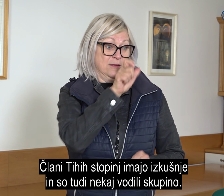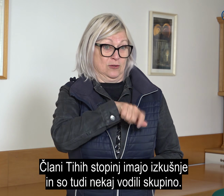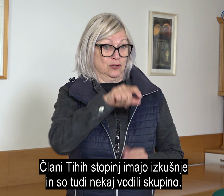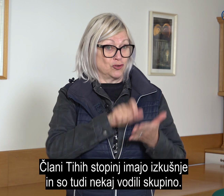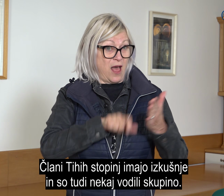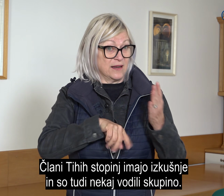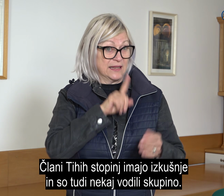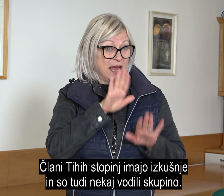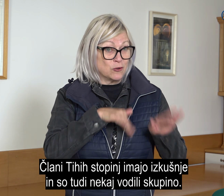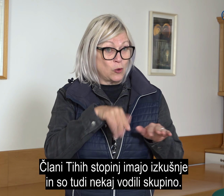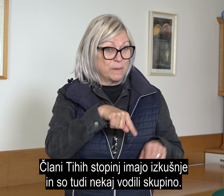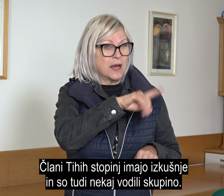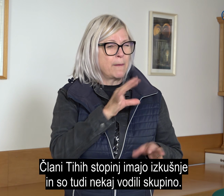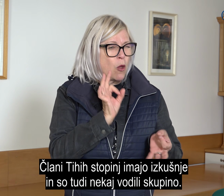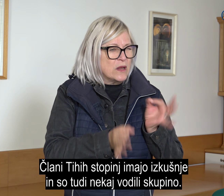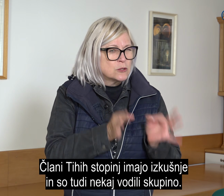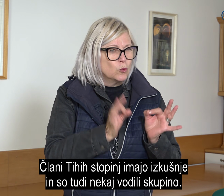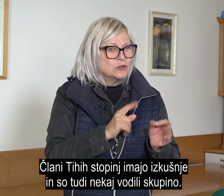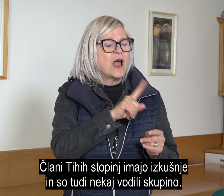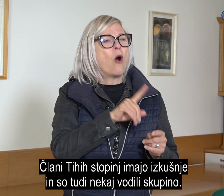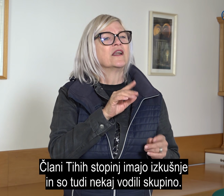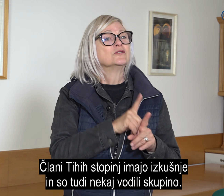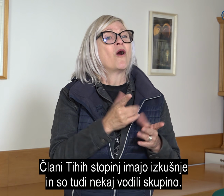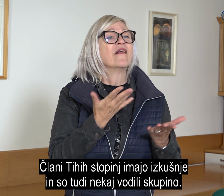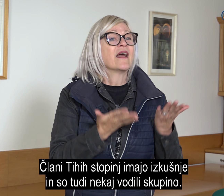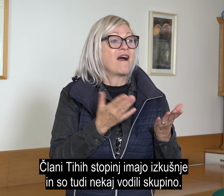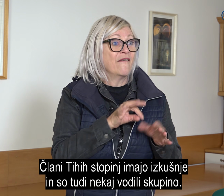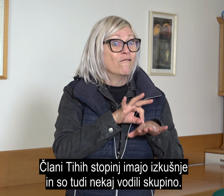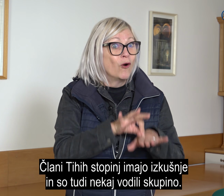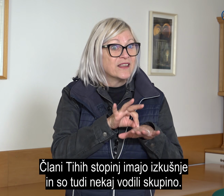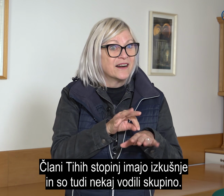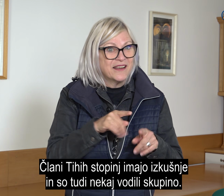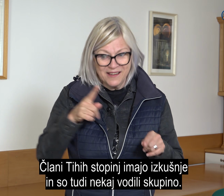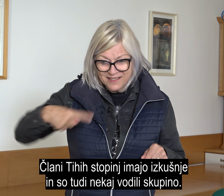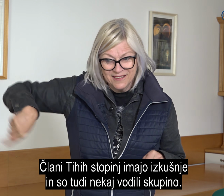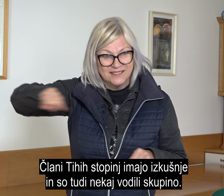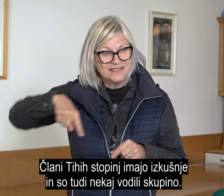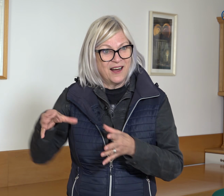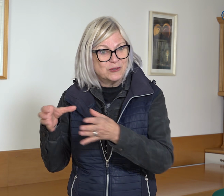Člani tihih stopinj imajo izkušnje in so tudi nekaj vodili skupino.